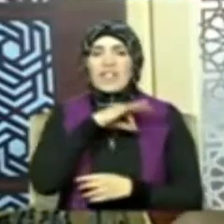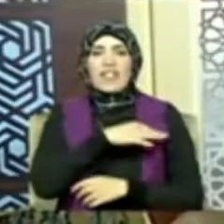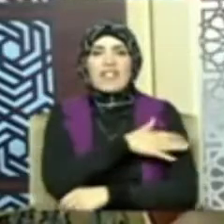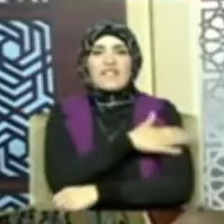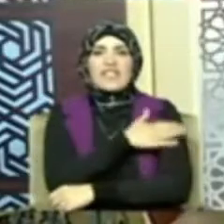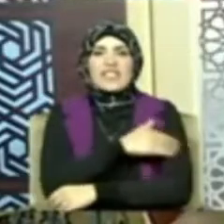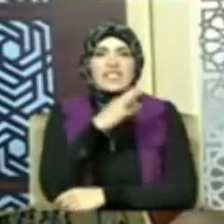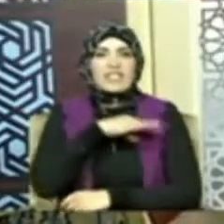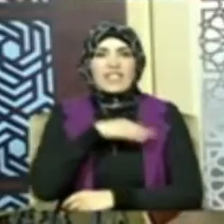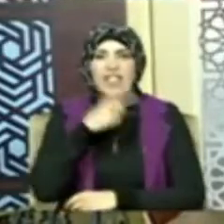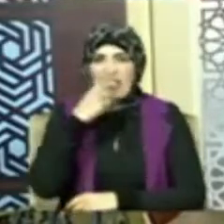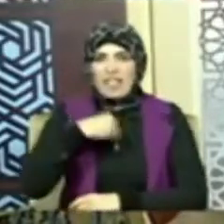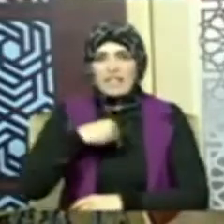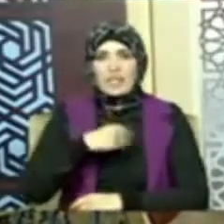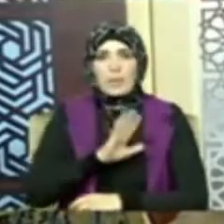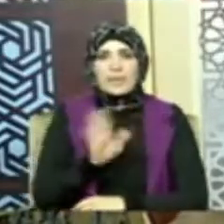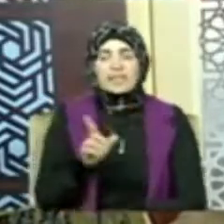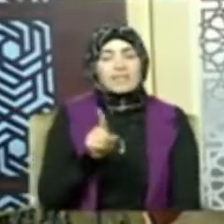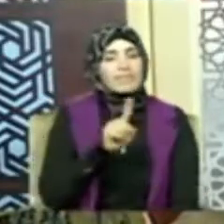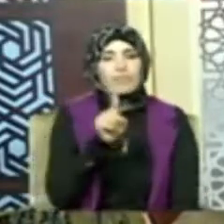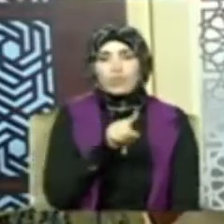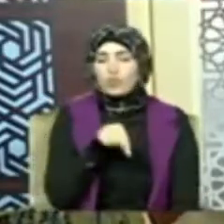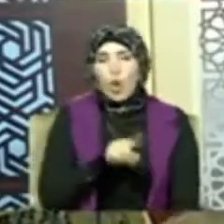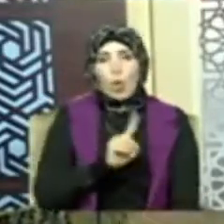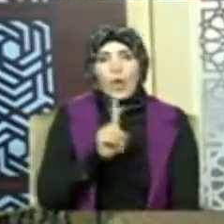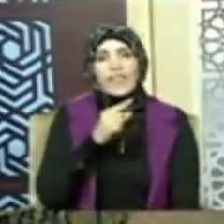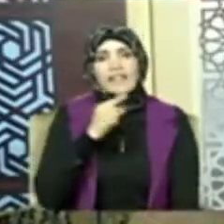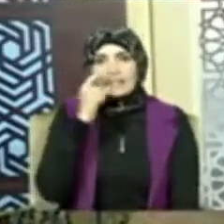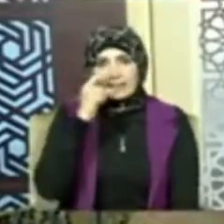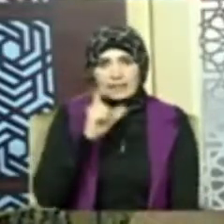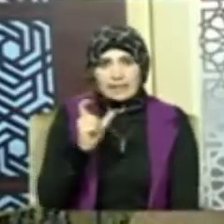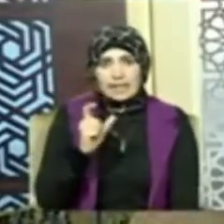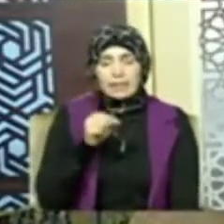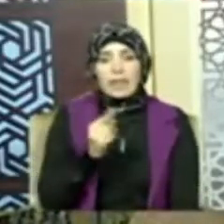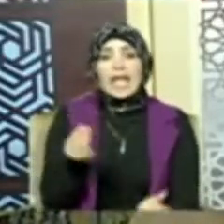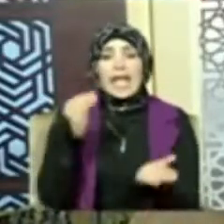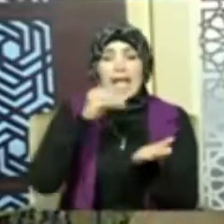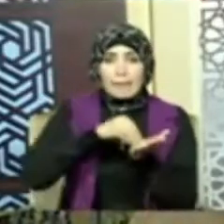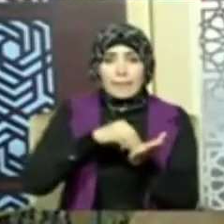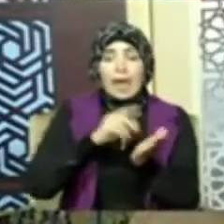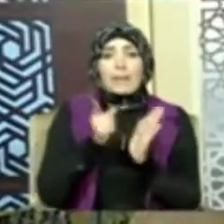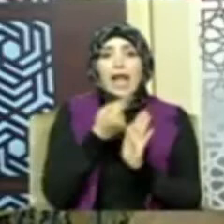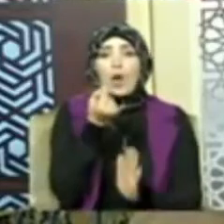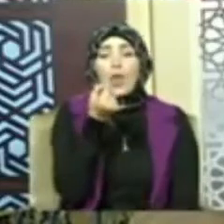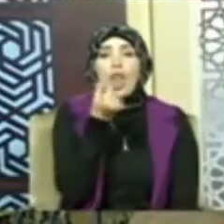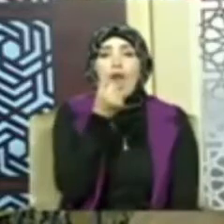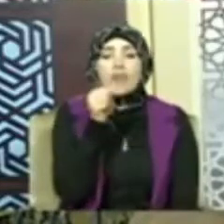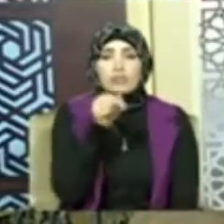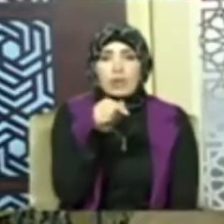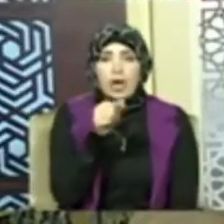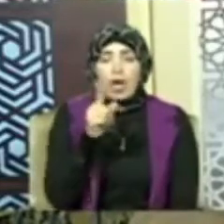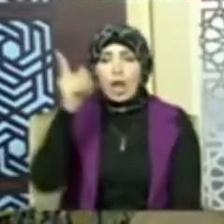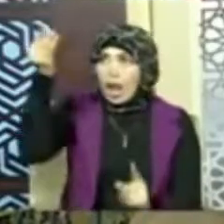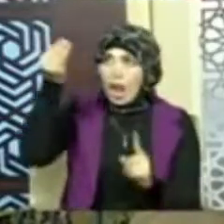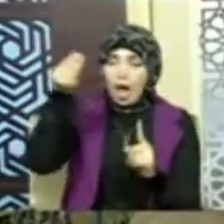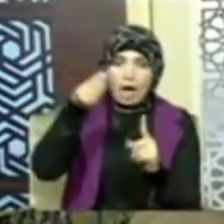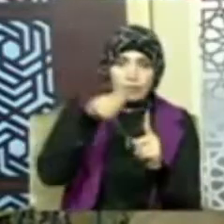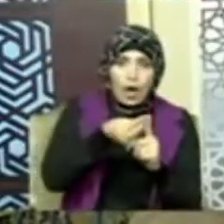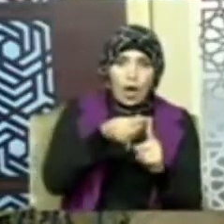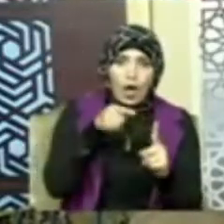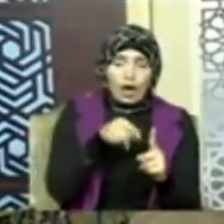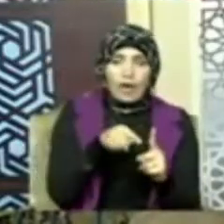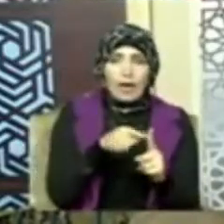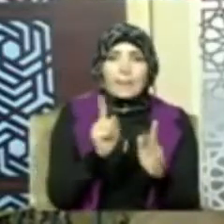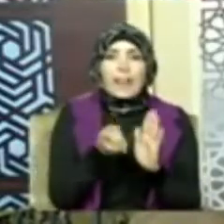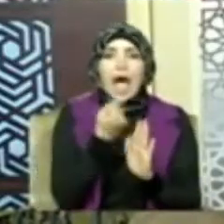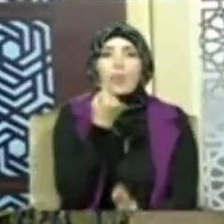الخاصة. يبدأ ذلك من أول لحظة، يبدأ العطاء من أول